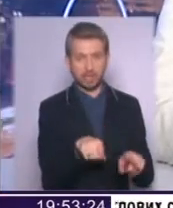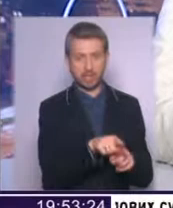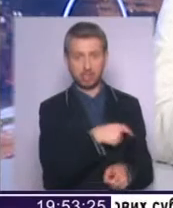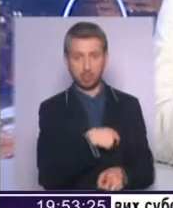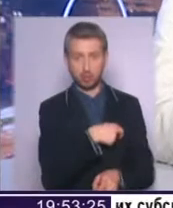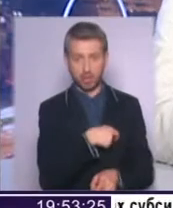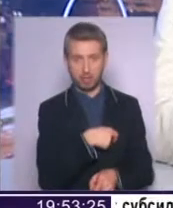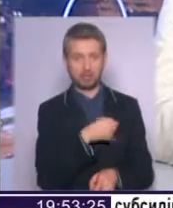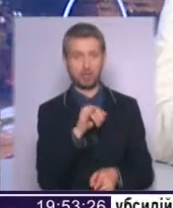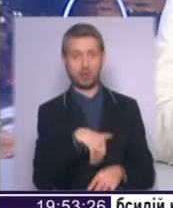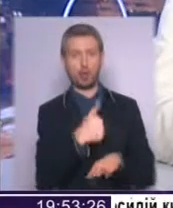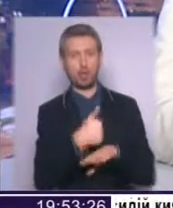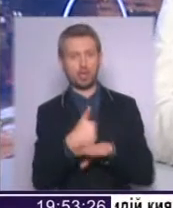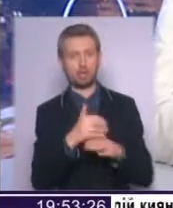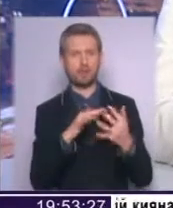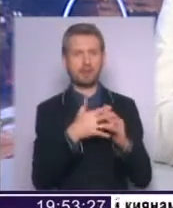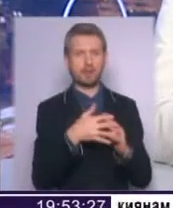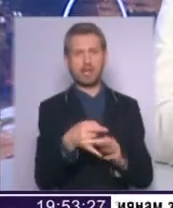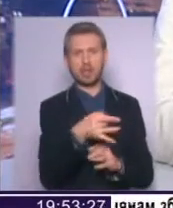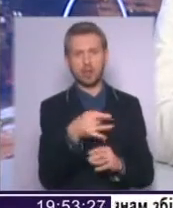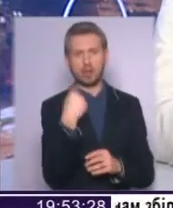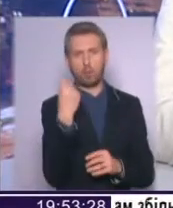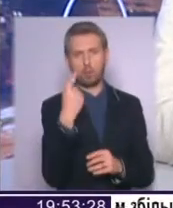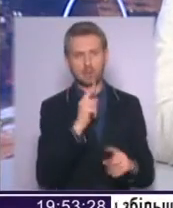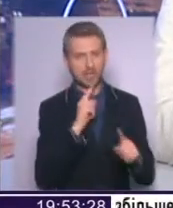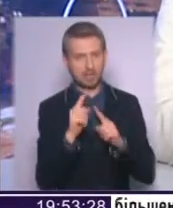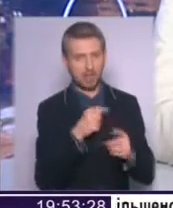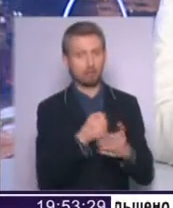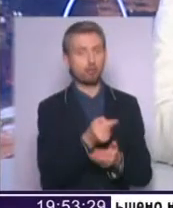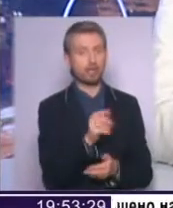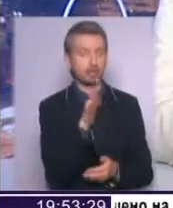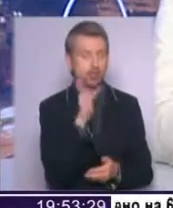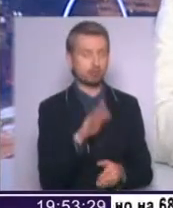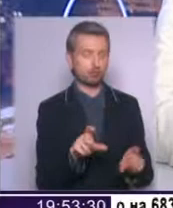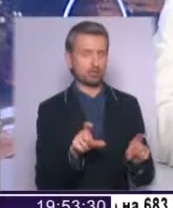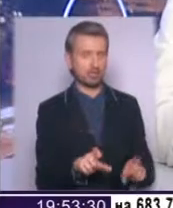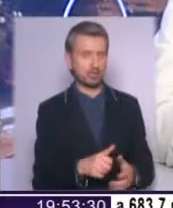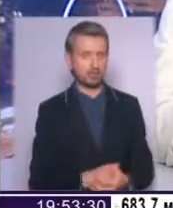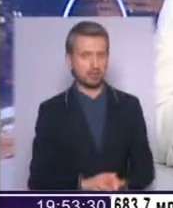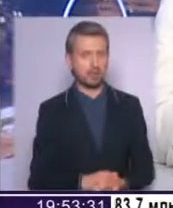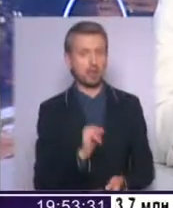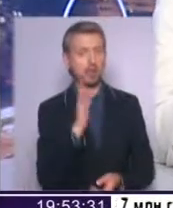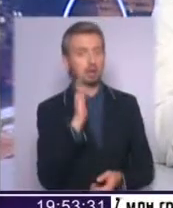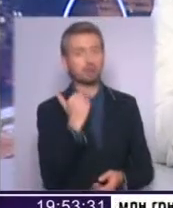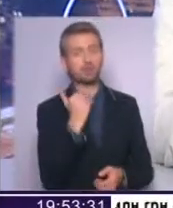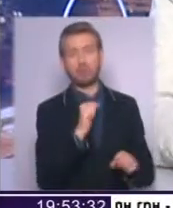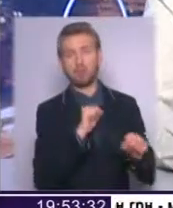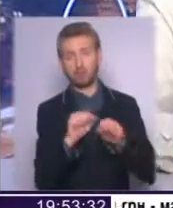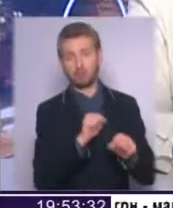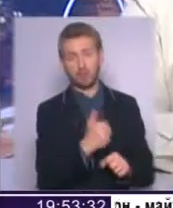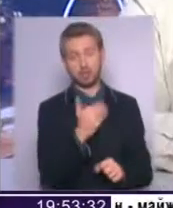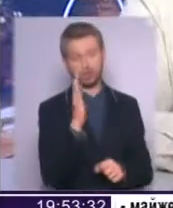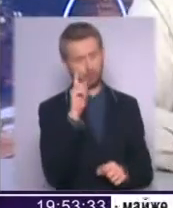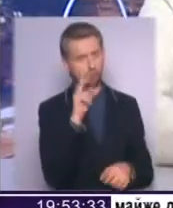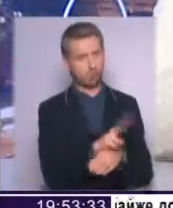депутатів, і голів сільських, районних, обласних рад. От до тих пір вони будуть сидіти. І будуть вами керувати, вас будуть